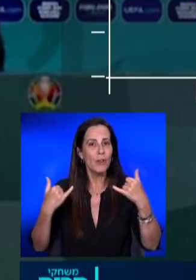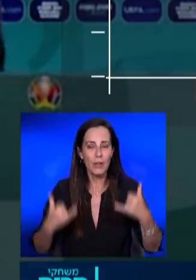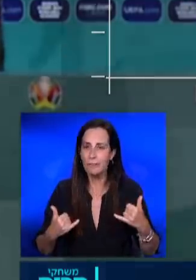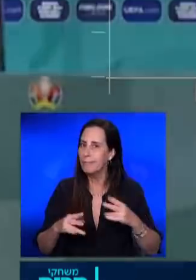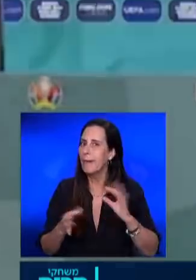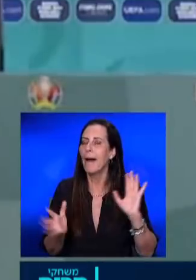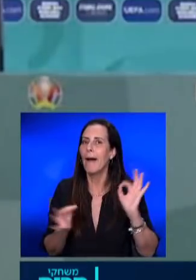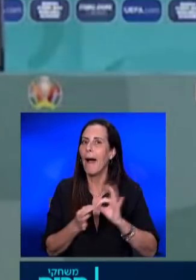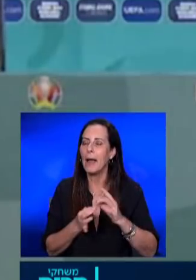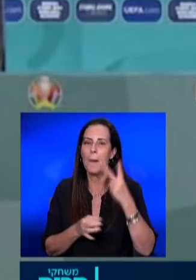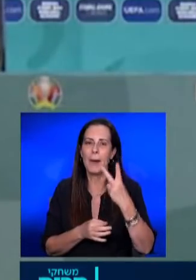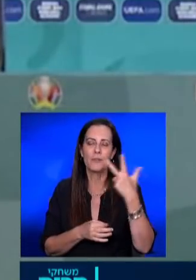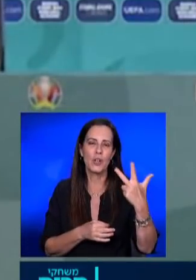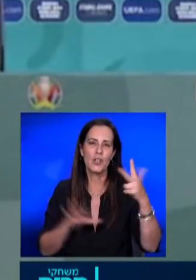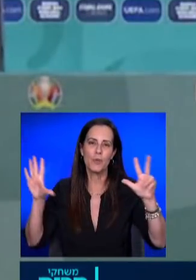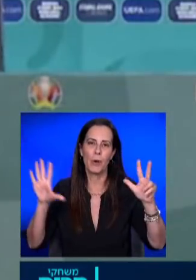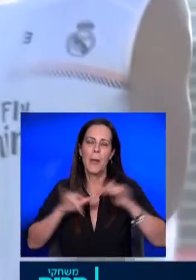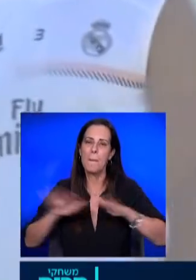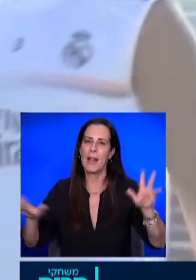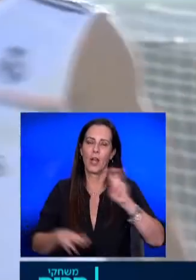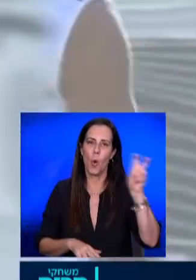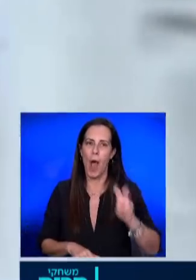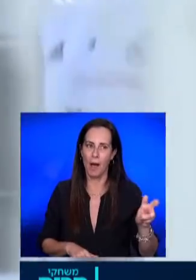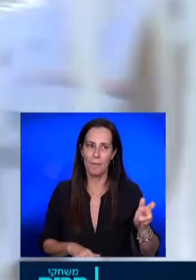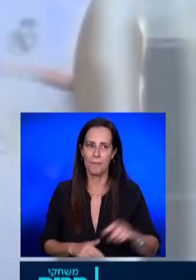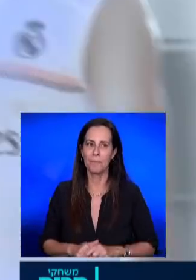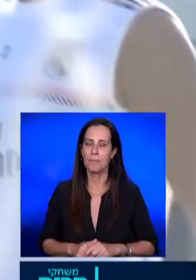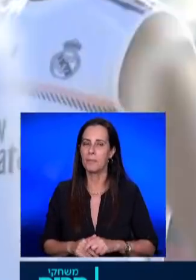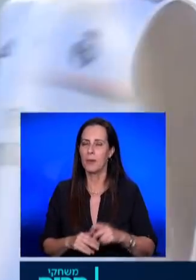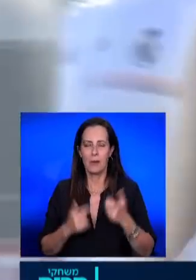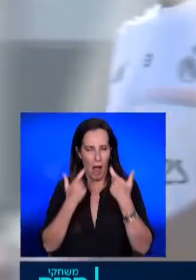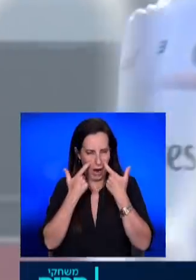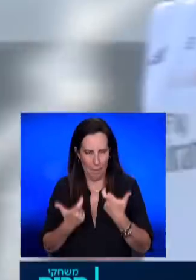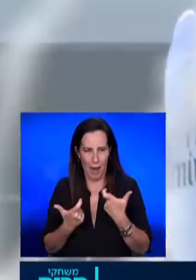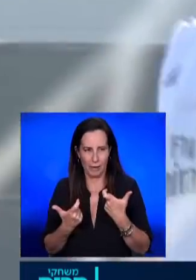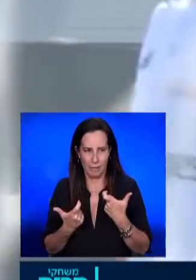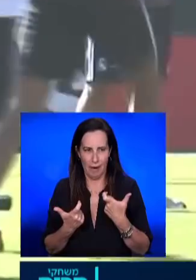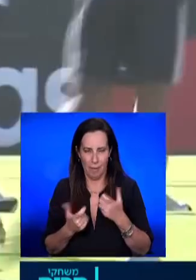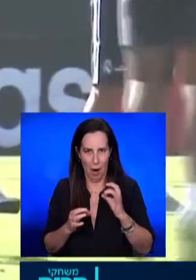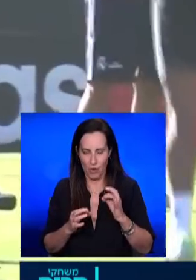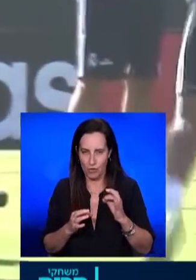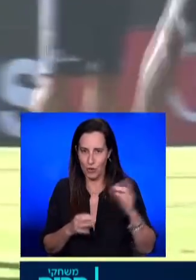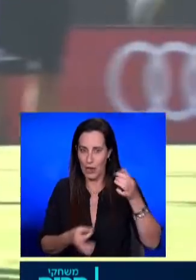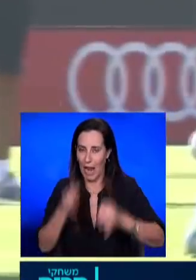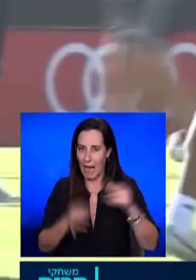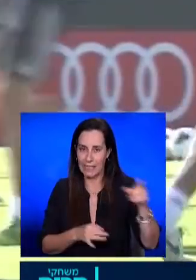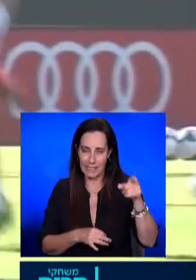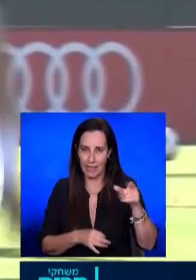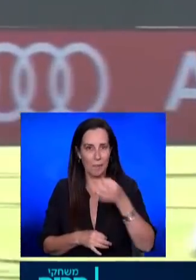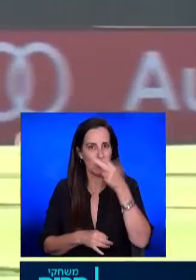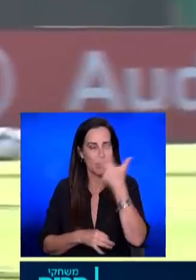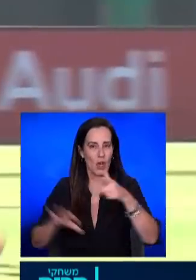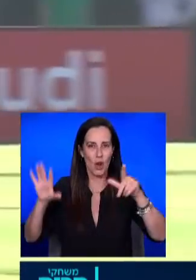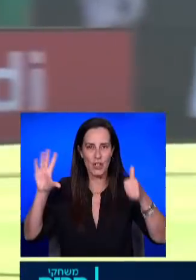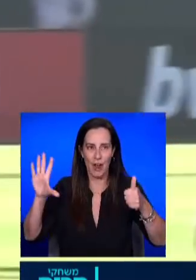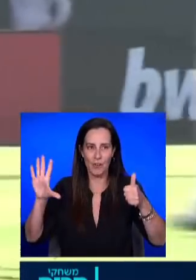רק 238 מיליארד דולר. ההקפדה האדוקה, שלא לומר אובססיה, של השחקן הפורטוגלי בין ה-36